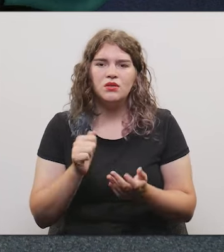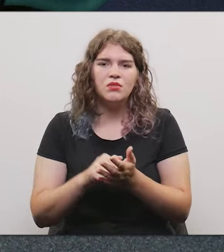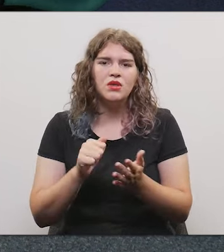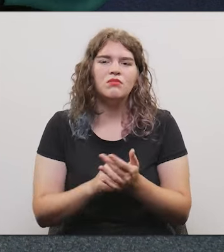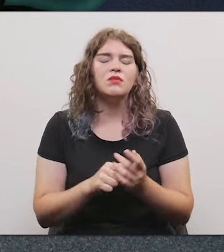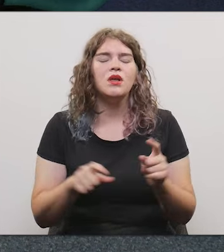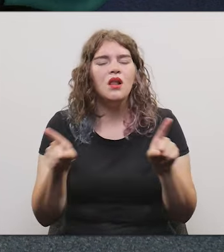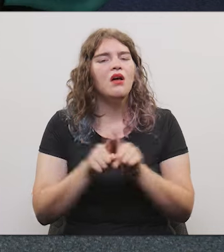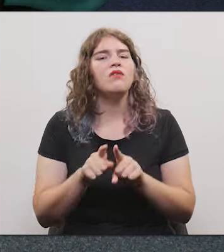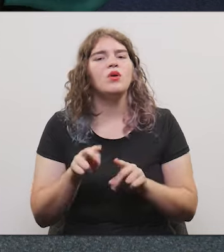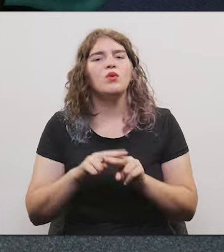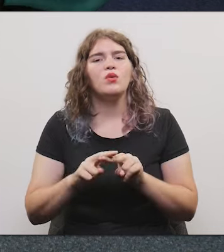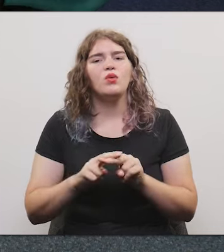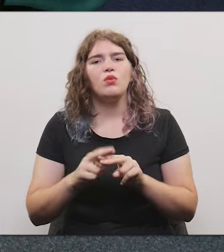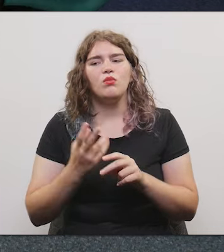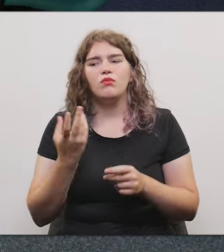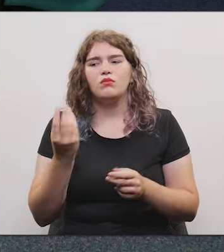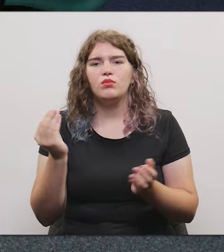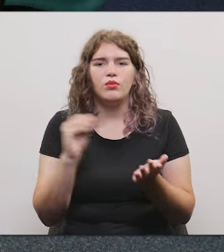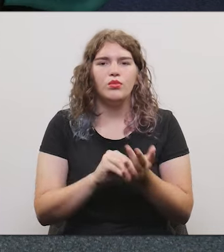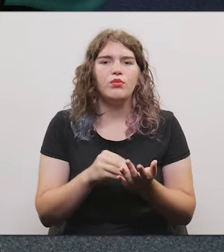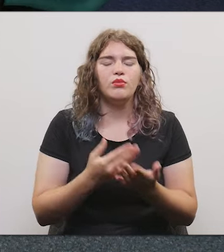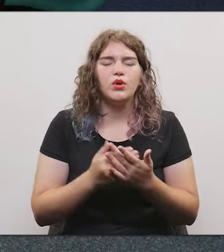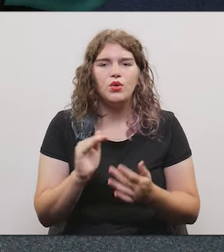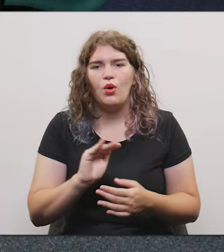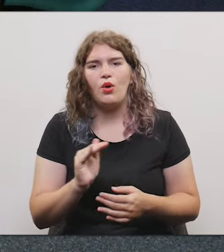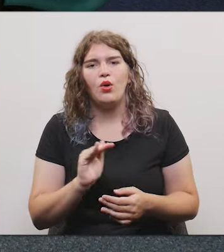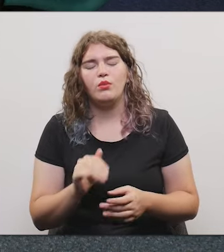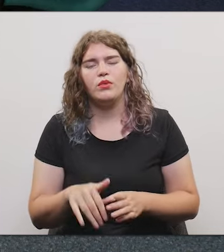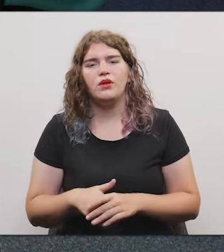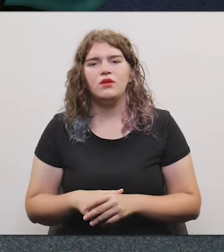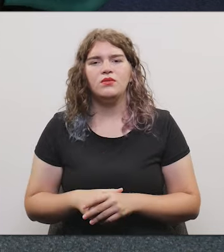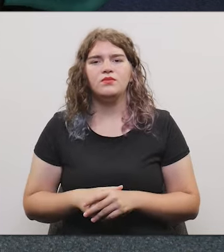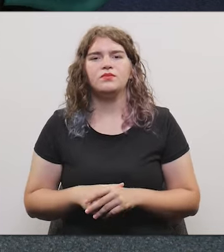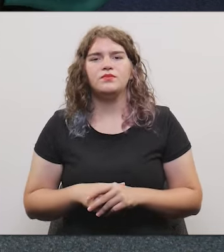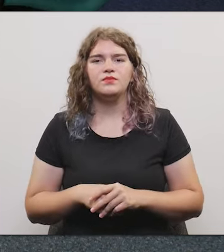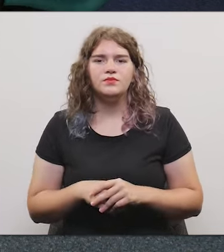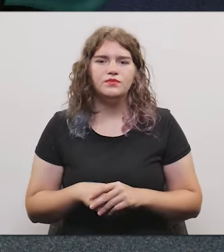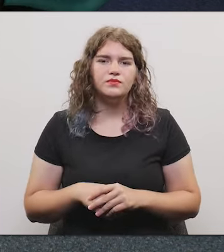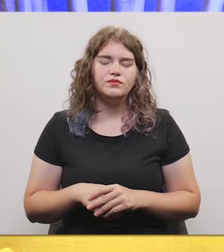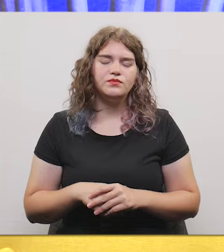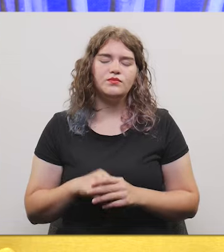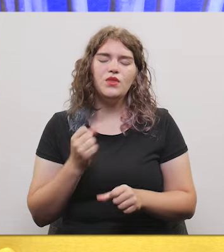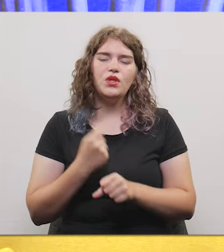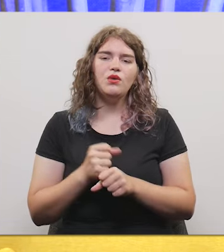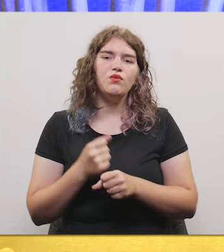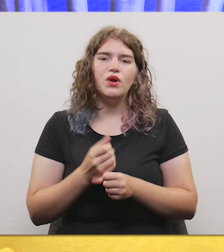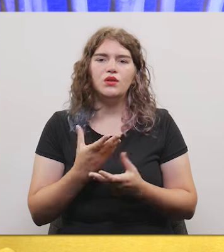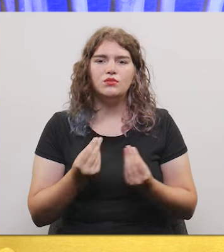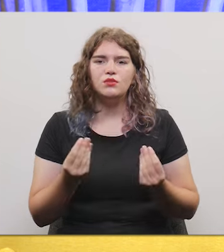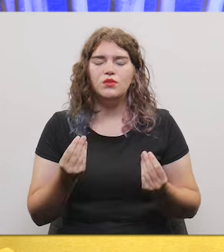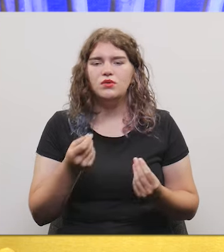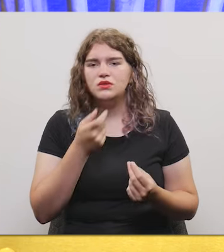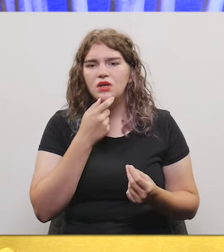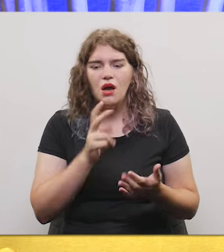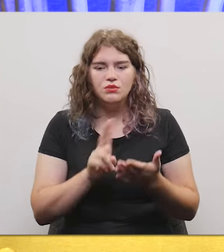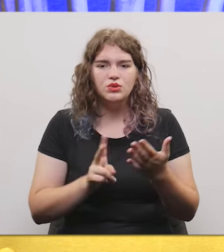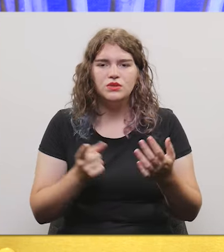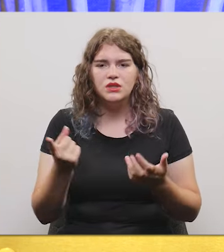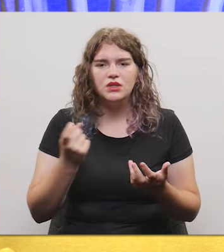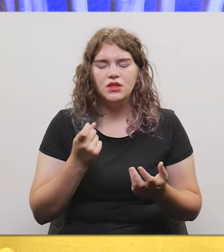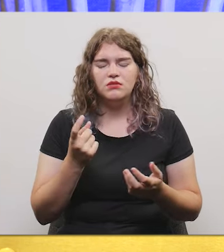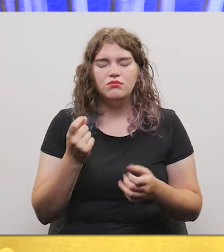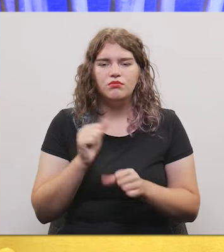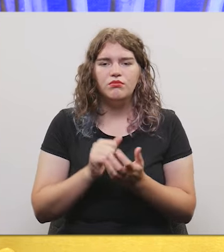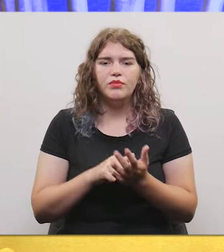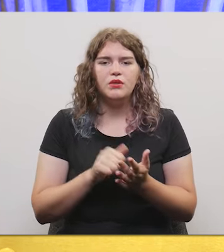lucrurile din Biblie, așa cum erau prezentate pentru copii. Și foarte mulți ani la rând am citit